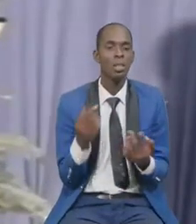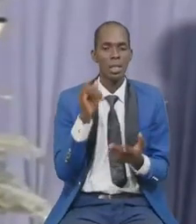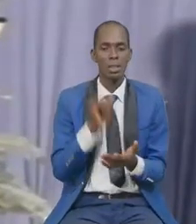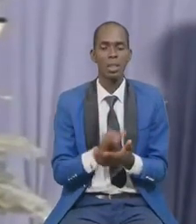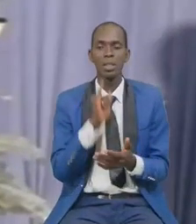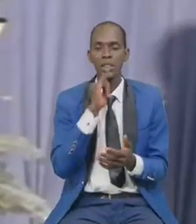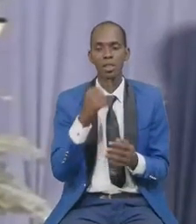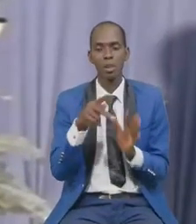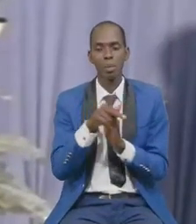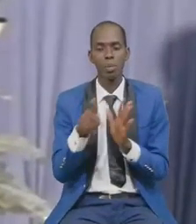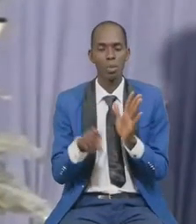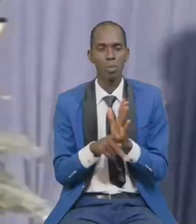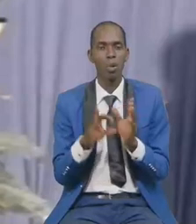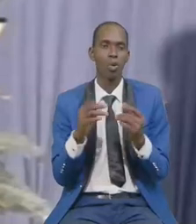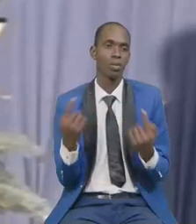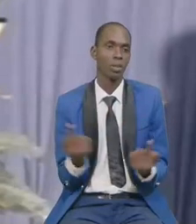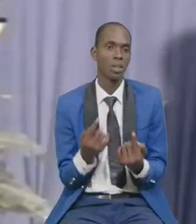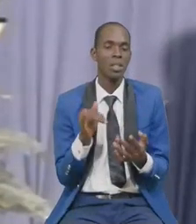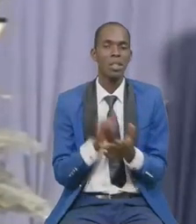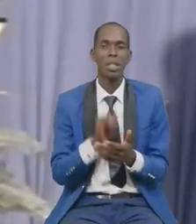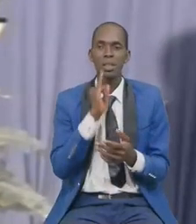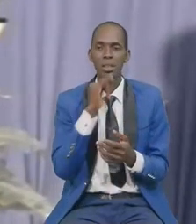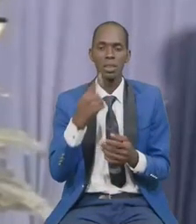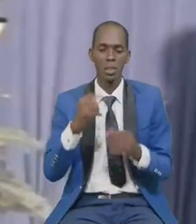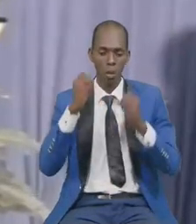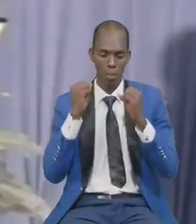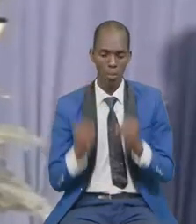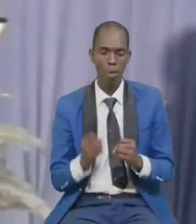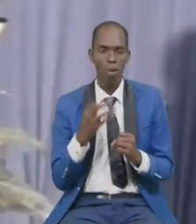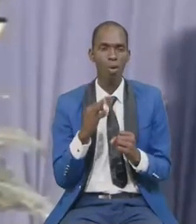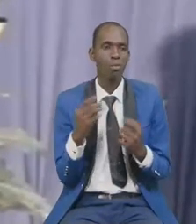voit comme principe du péché? Ça, c'est le pouvoir du péché.